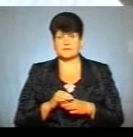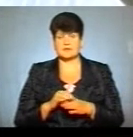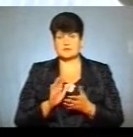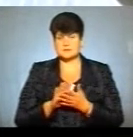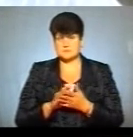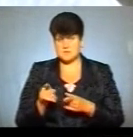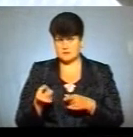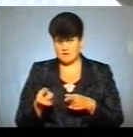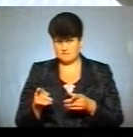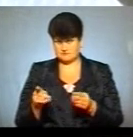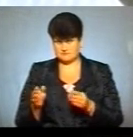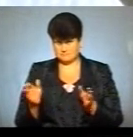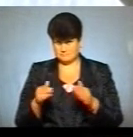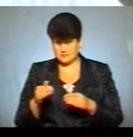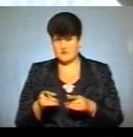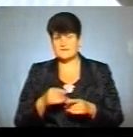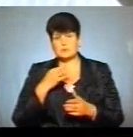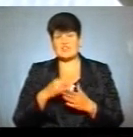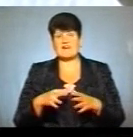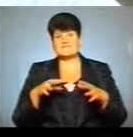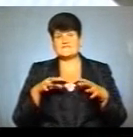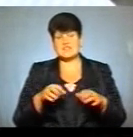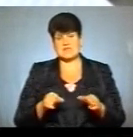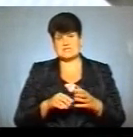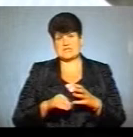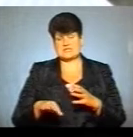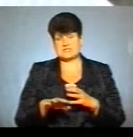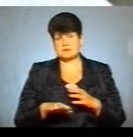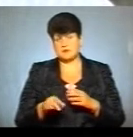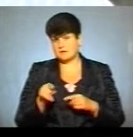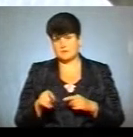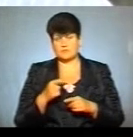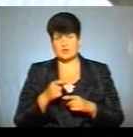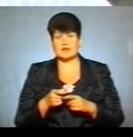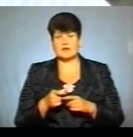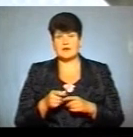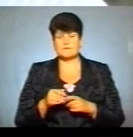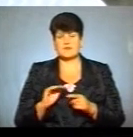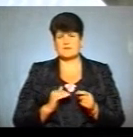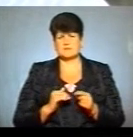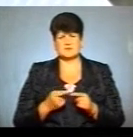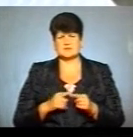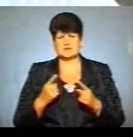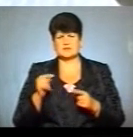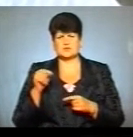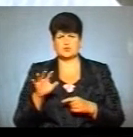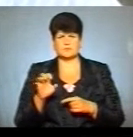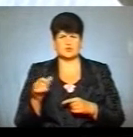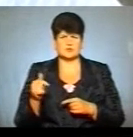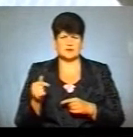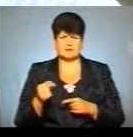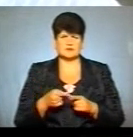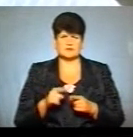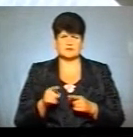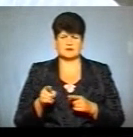земельної ділянки, і таким чином ми стараємося їх притягнути до адміністративної. Для фермерів ці штрафи невеликі, там 1500 гривень, я думаю, що він